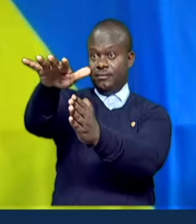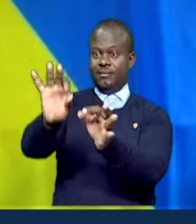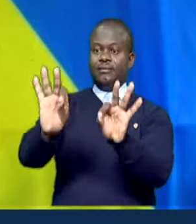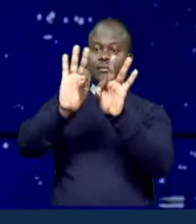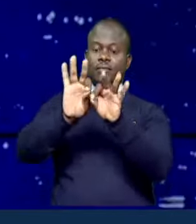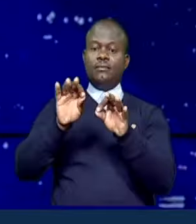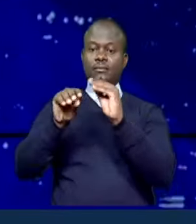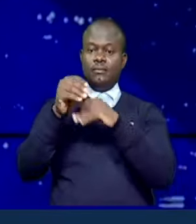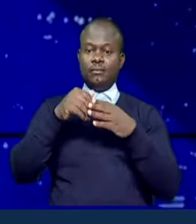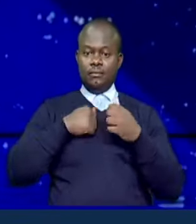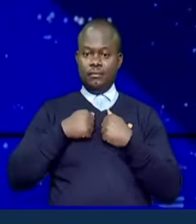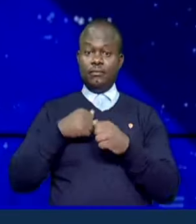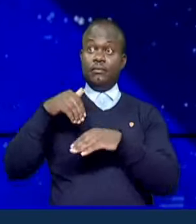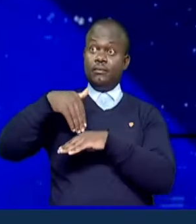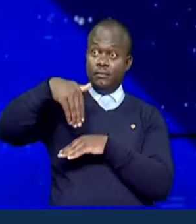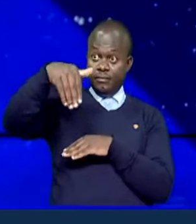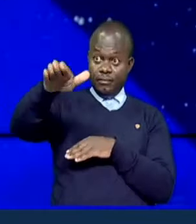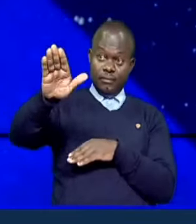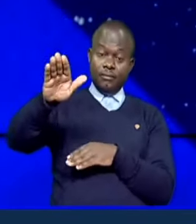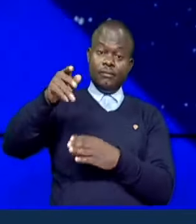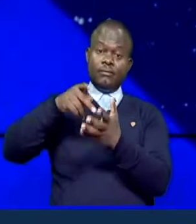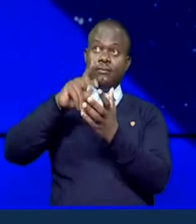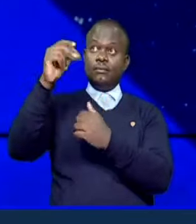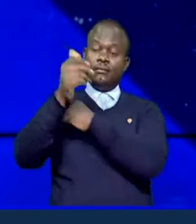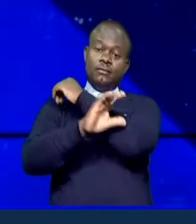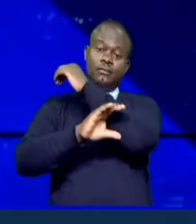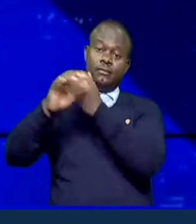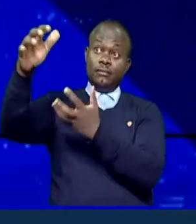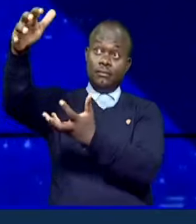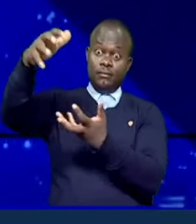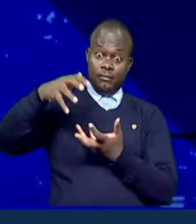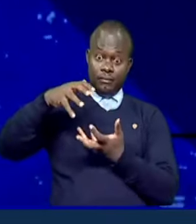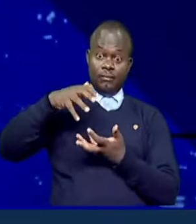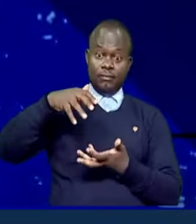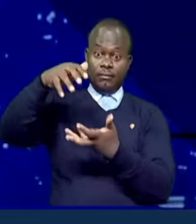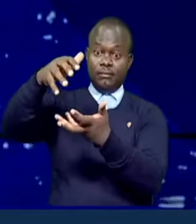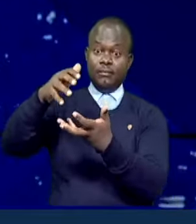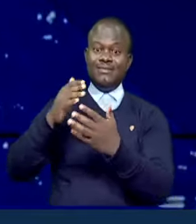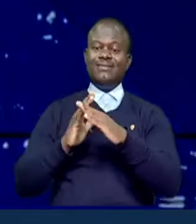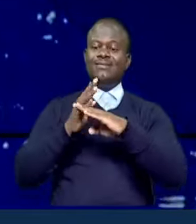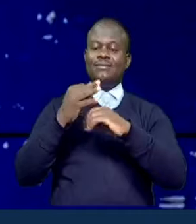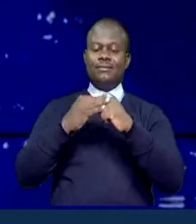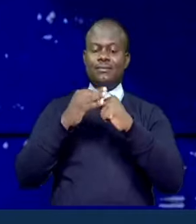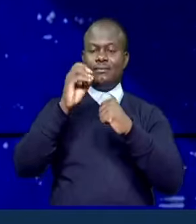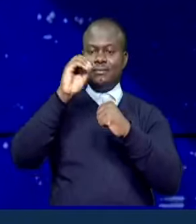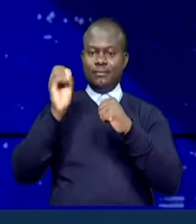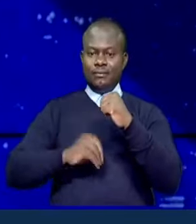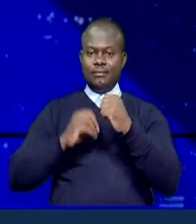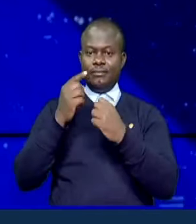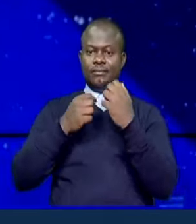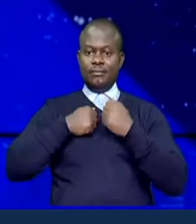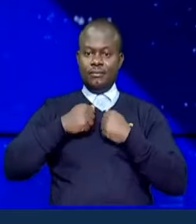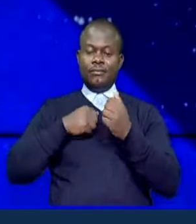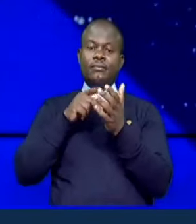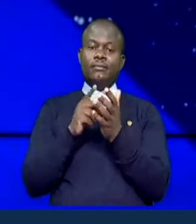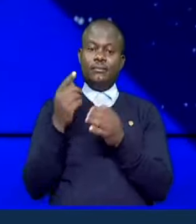ku Rwanda, haba kohereza no gutumiza hanze ibiturukayo. Ngira ngo muzi ko hafi 80% y'ibyo u Rwanda rutumiza,